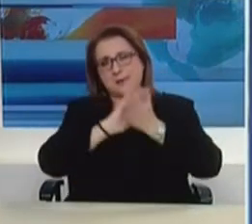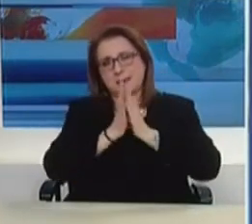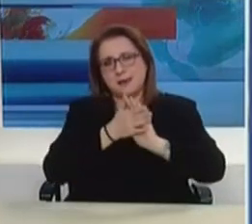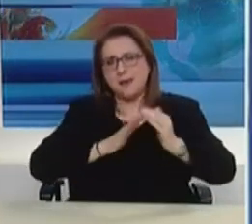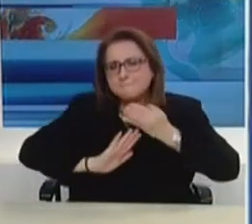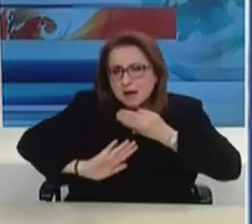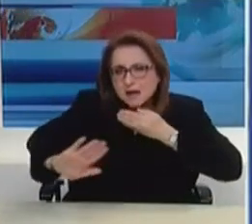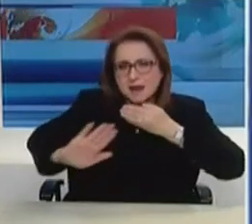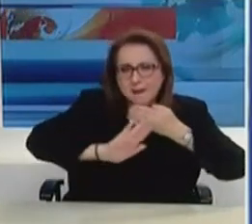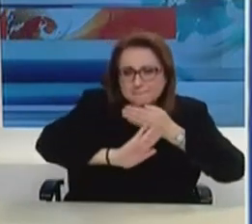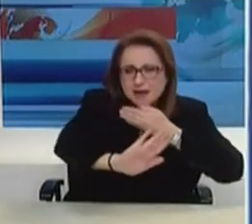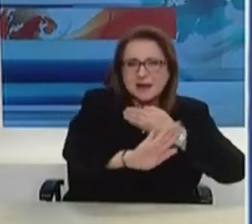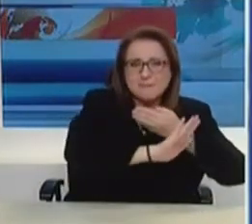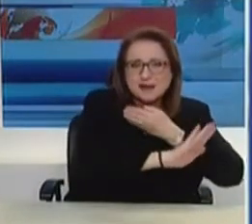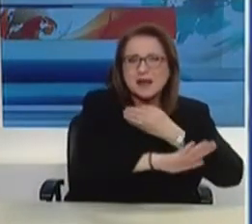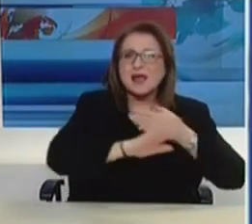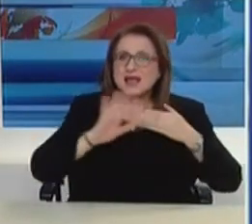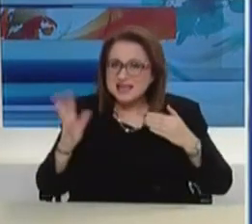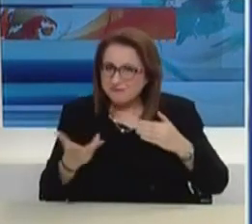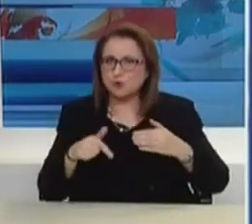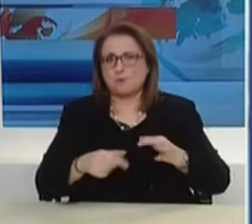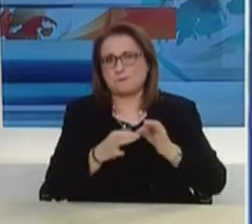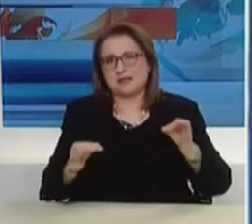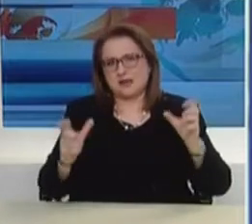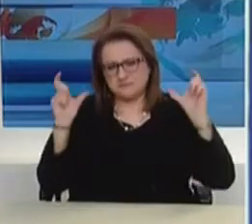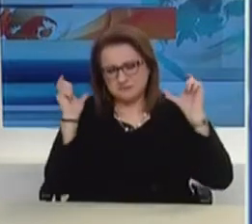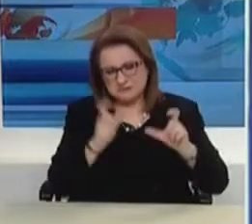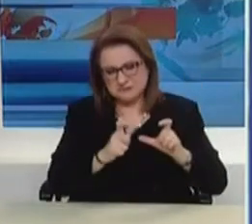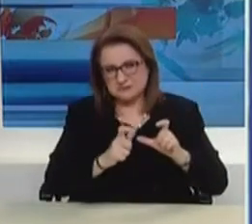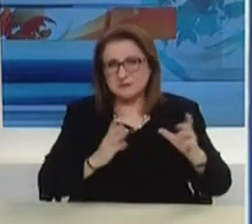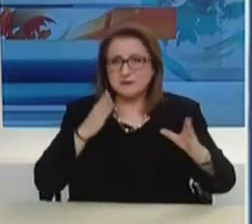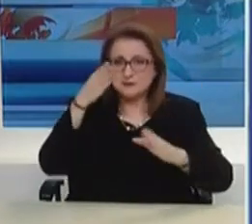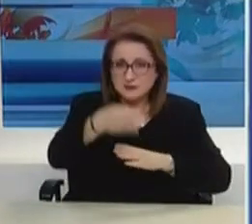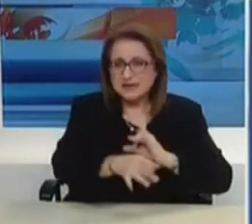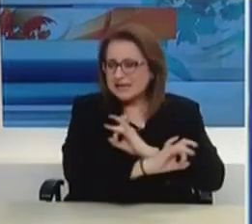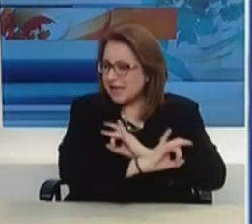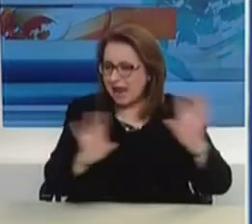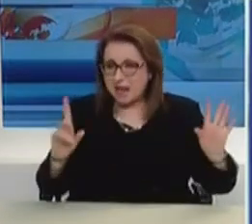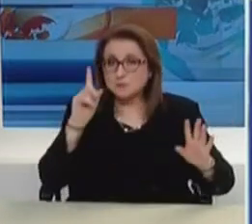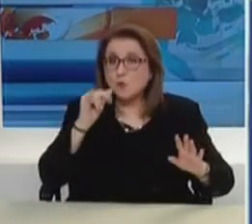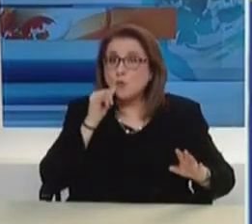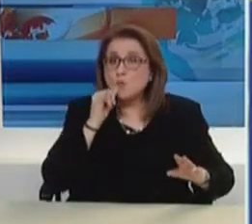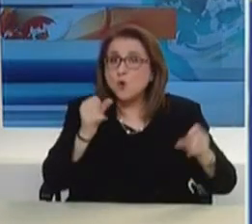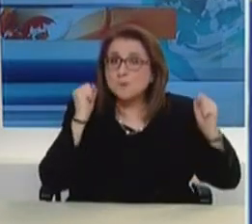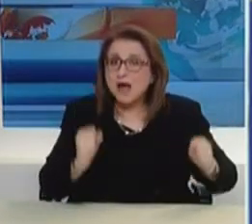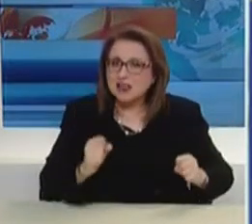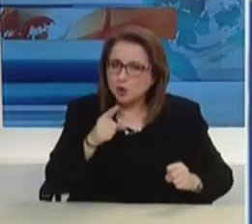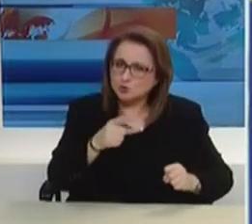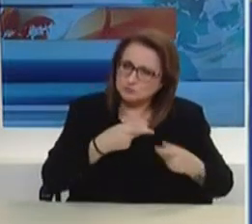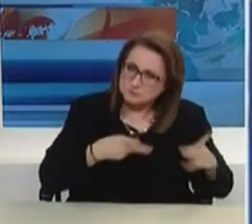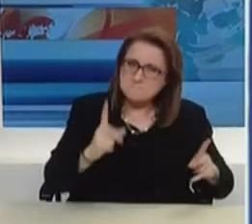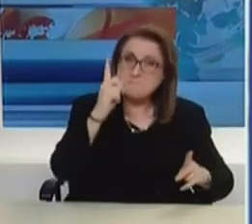στο να μην μεταβαίνουν στα νησιά παρά μόνο οι μόνιμοι κάτοικοι των περιοχών. Αυτό είναι κάτι το οποίο θα